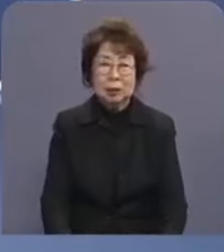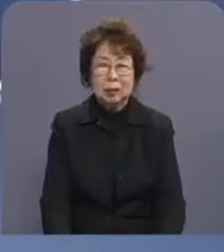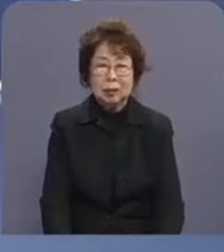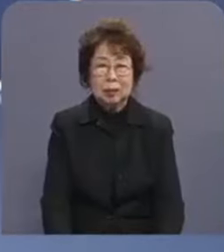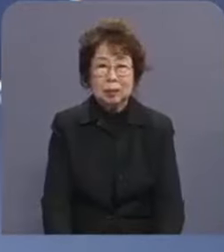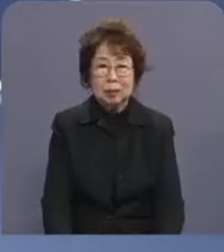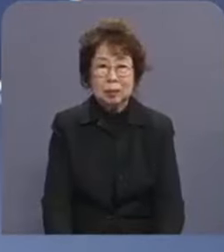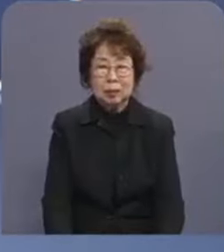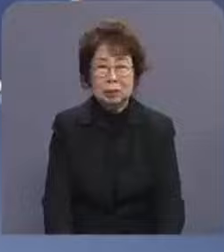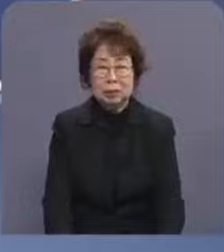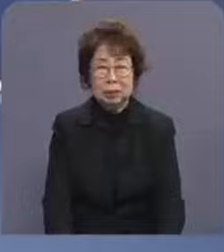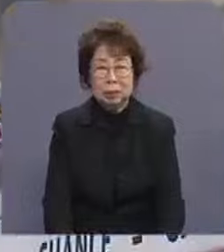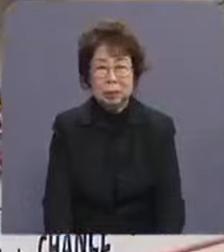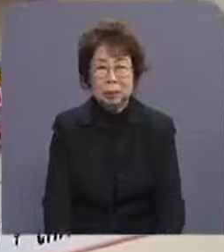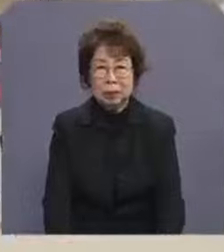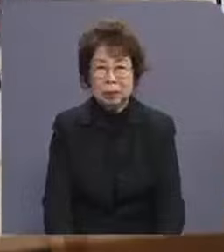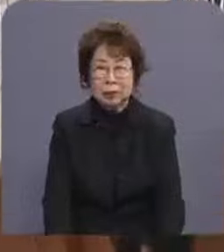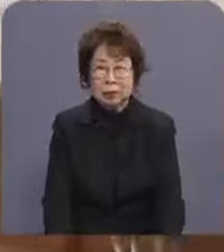기자입니다.